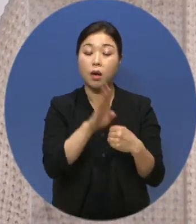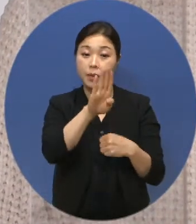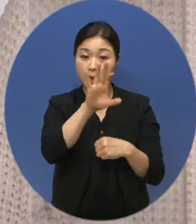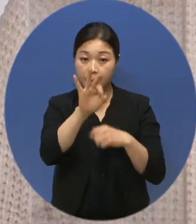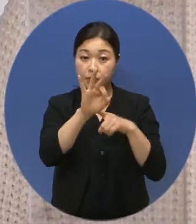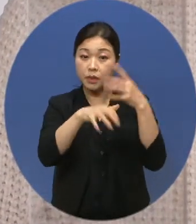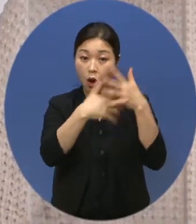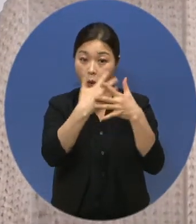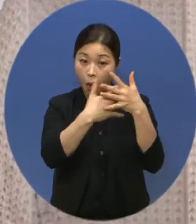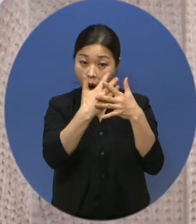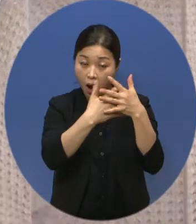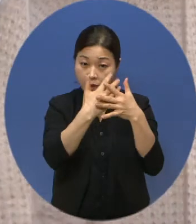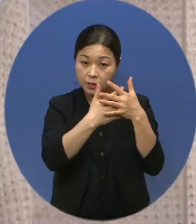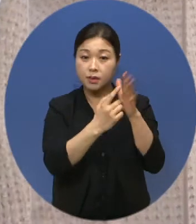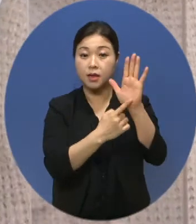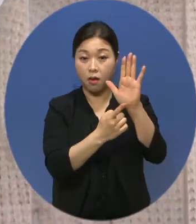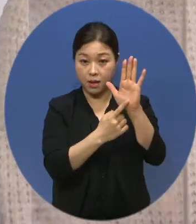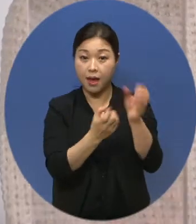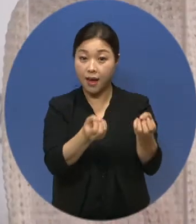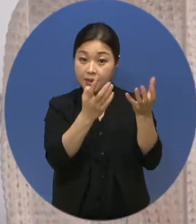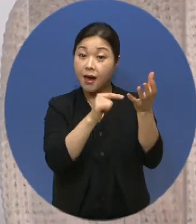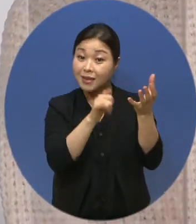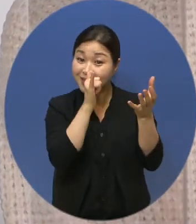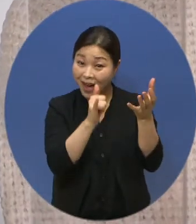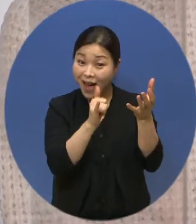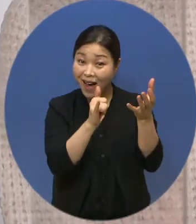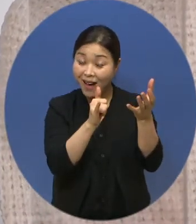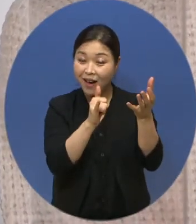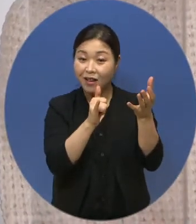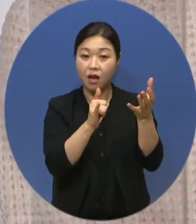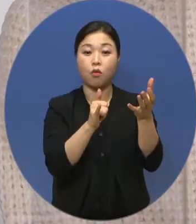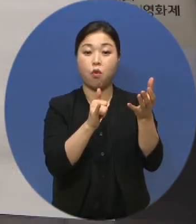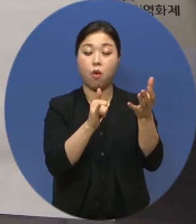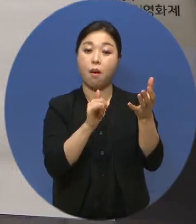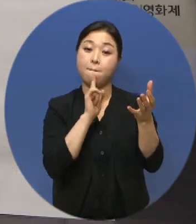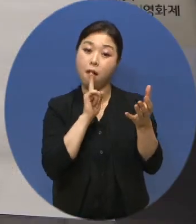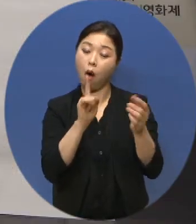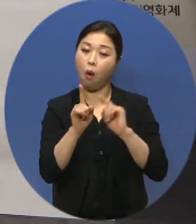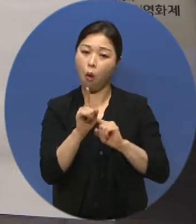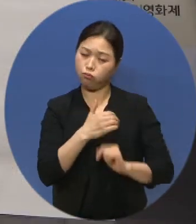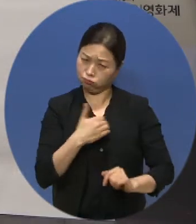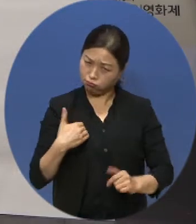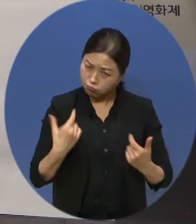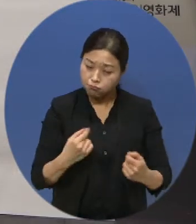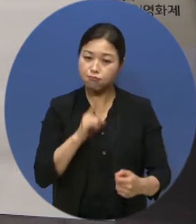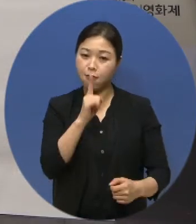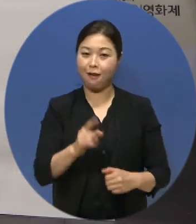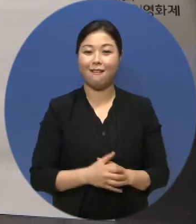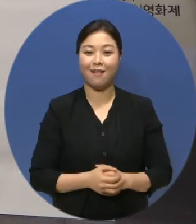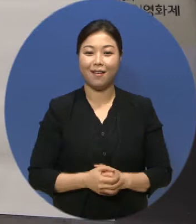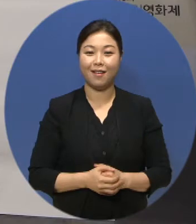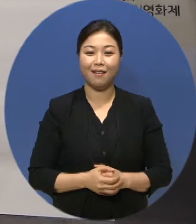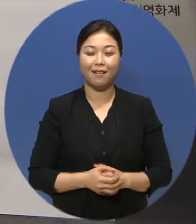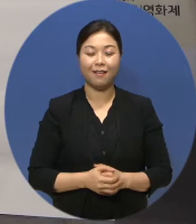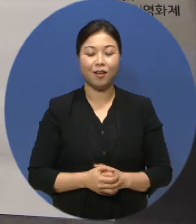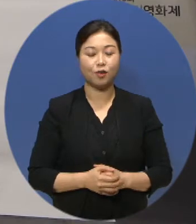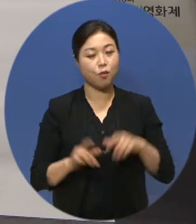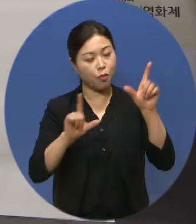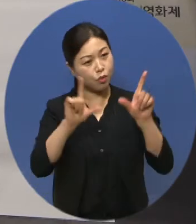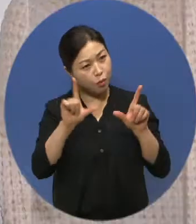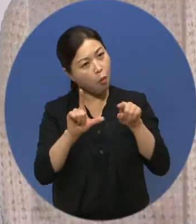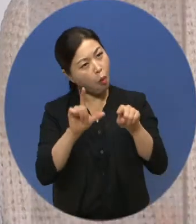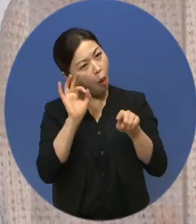이제 베리어프리 영화제 같은 데 상영을 한다 이렇게 안내를 되게 당당하게 해주시더라고요. 네. 그때